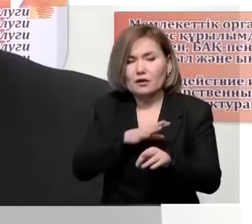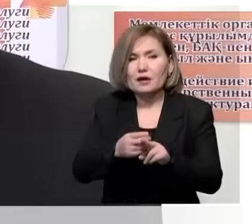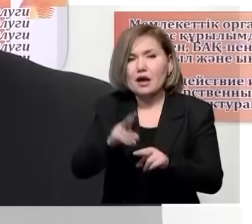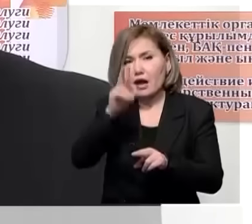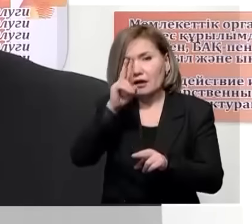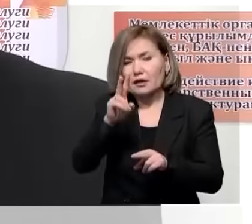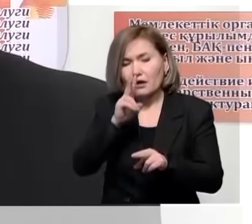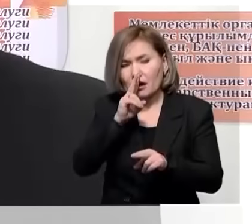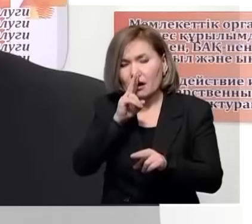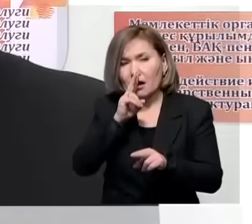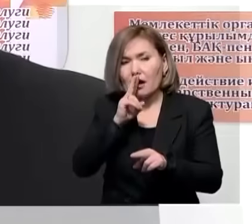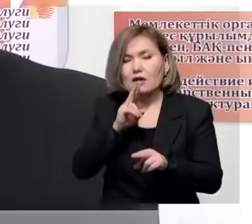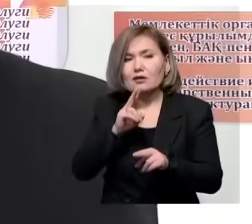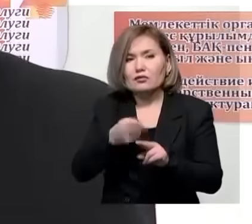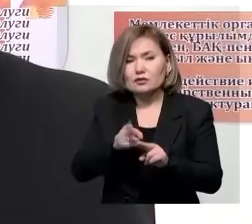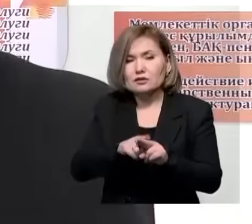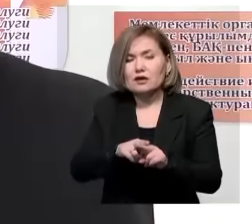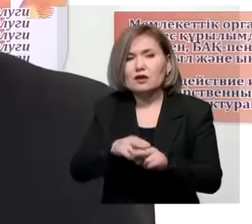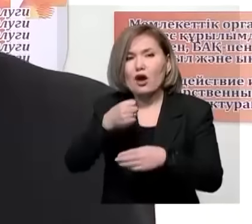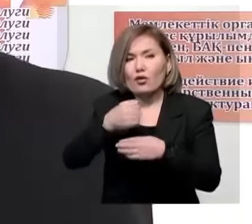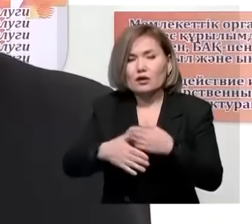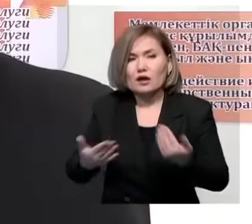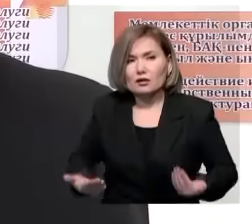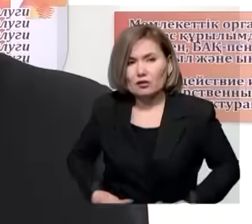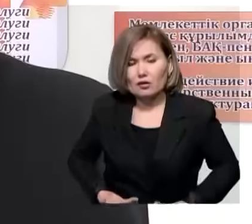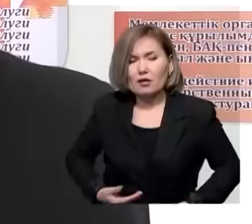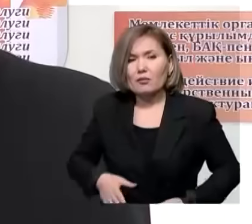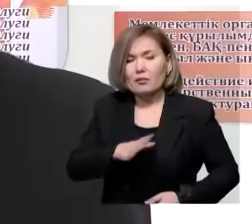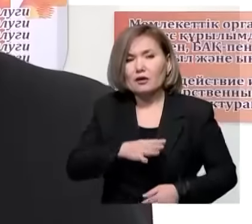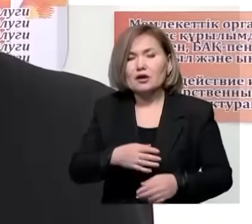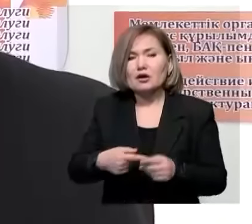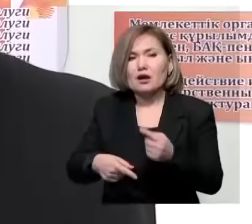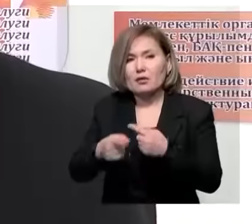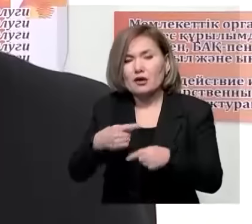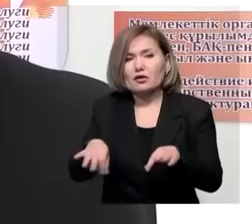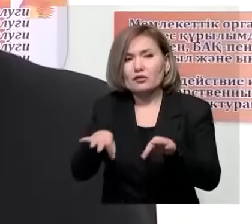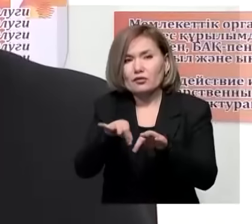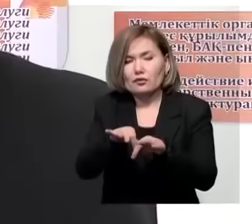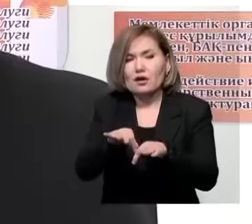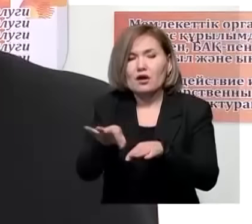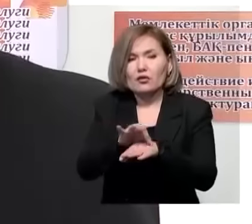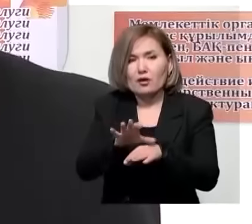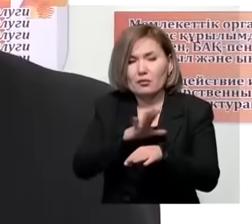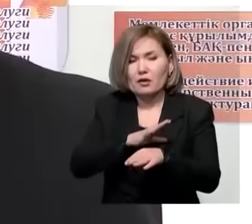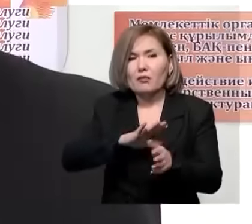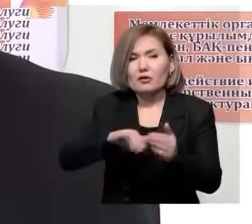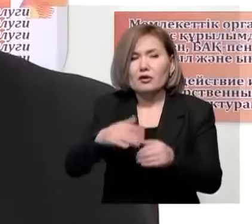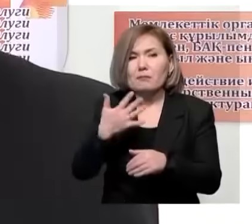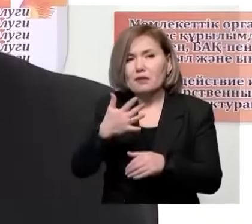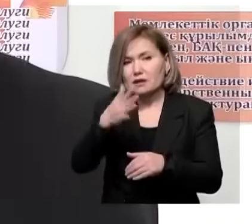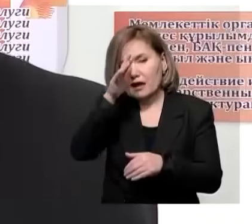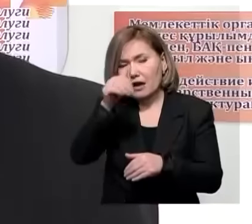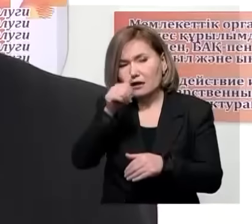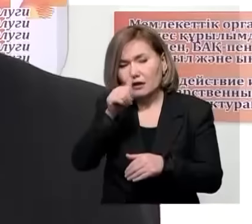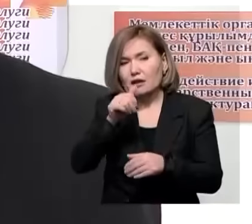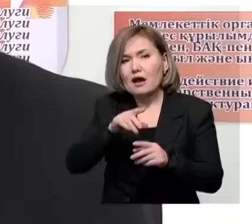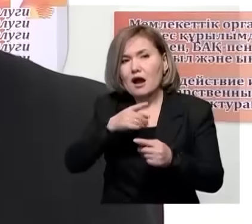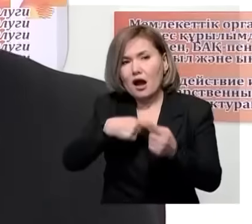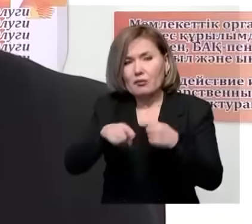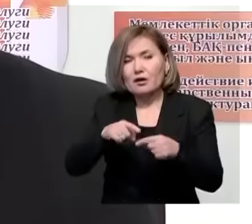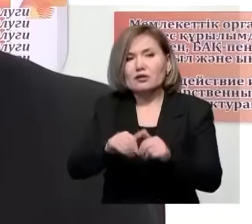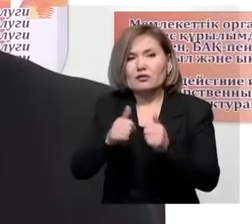да, өзінің отбасына қайтып оралды, бірақ 5 айдан кейін бізге қайтып келді. Сол қайталанған. Неге десеңіз, ол мысалы екінші